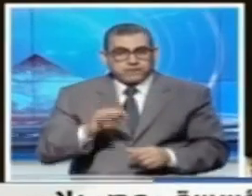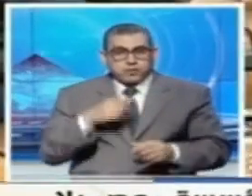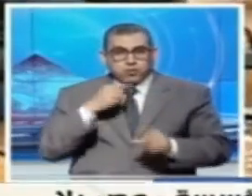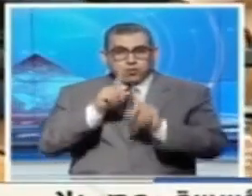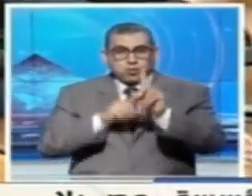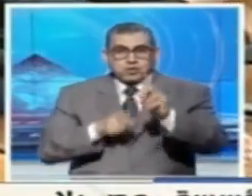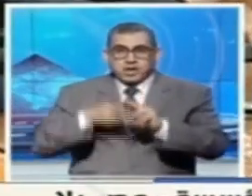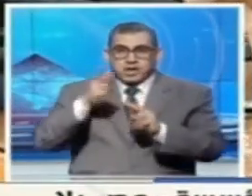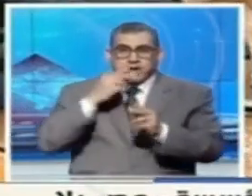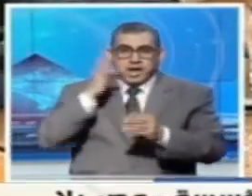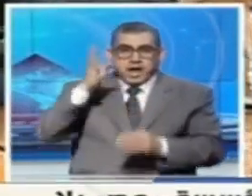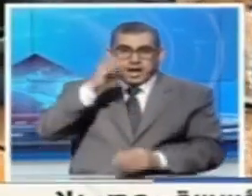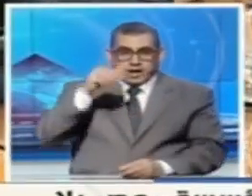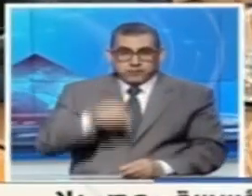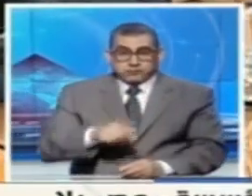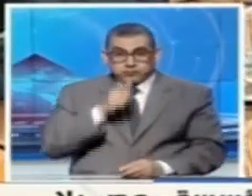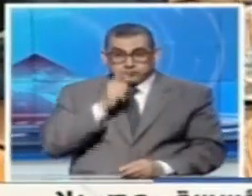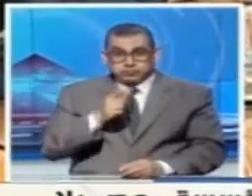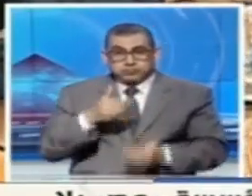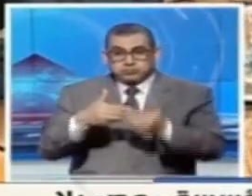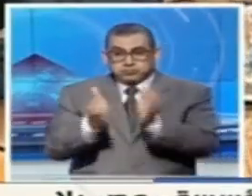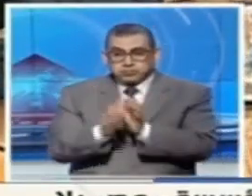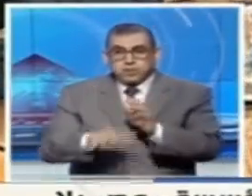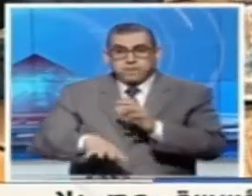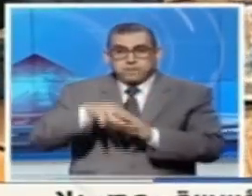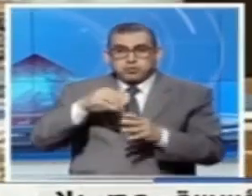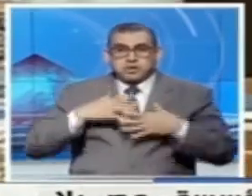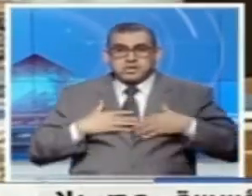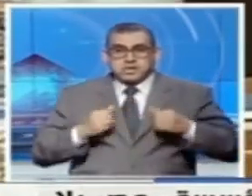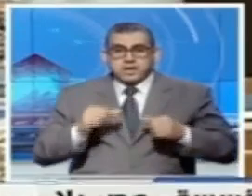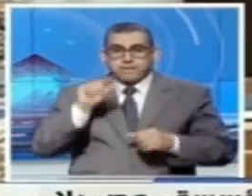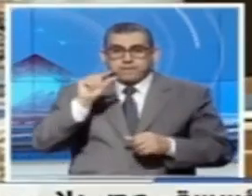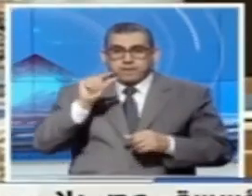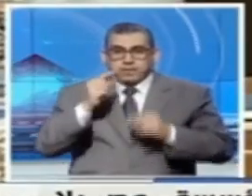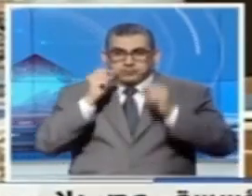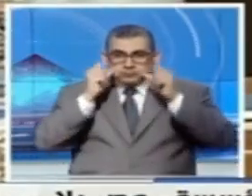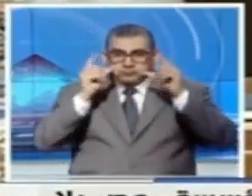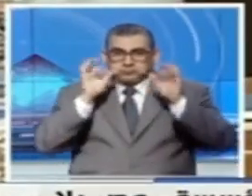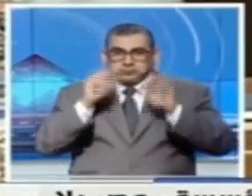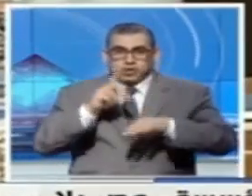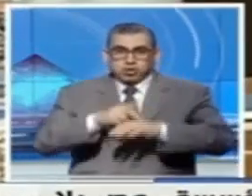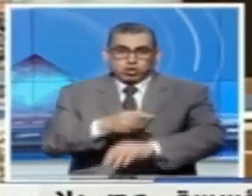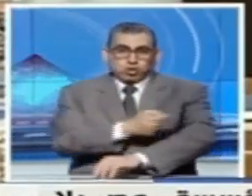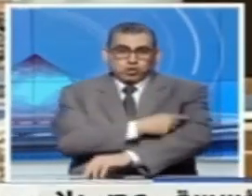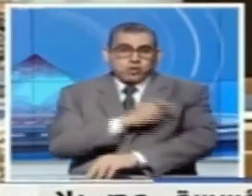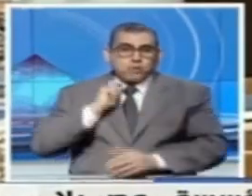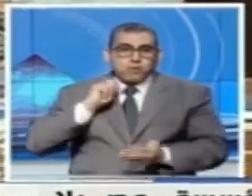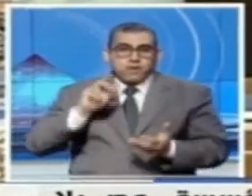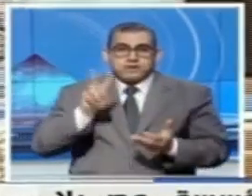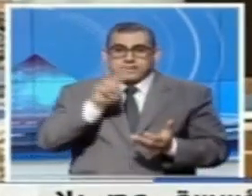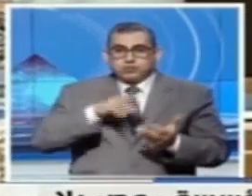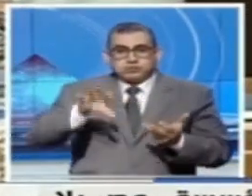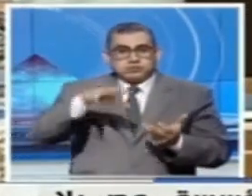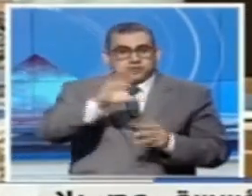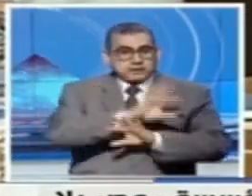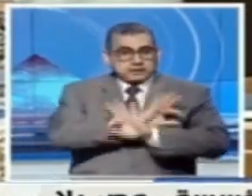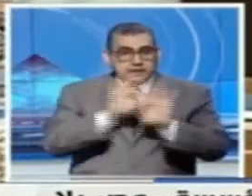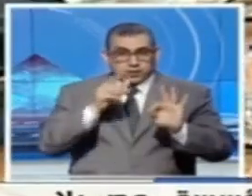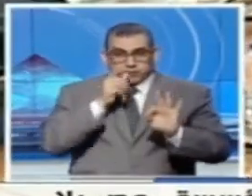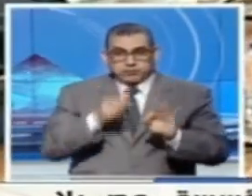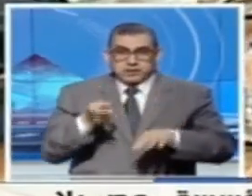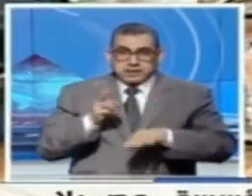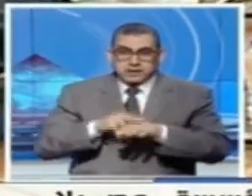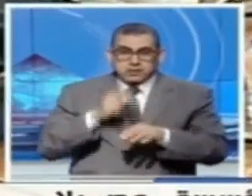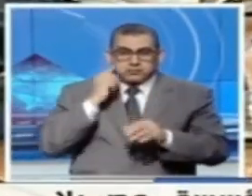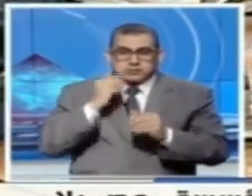الهجرة. حزمة من المشروعات الصحية والبرامج التوعوية الطبية بمحافظات الجمهورية كافة، فضلا عن